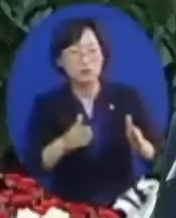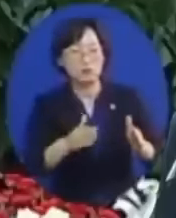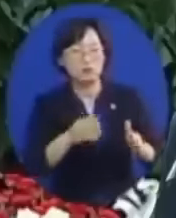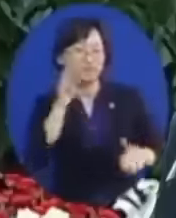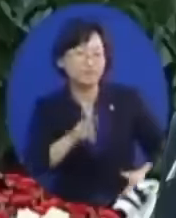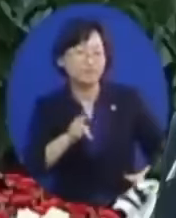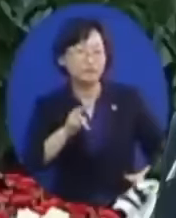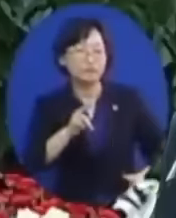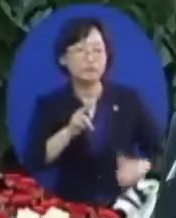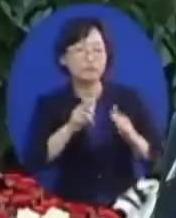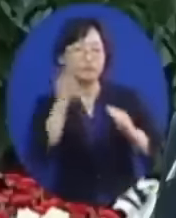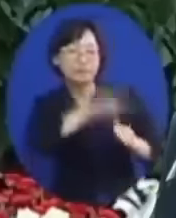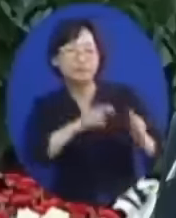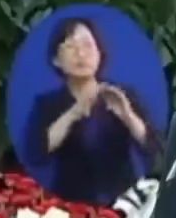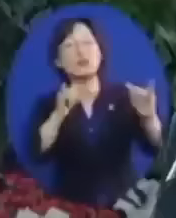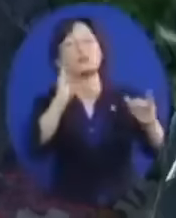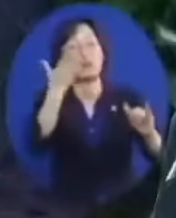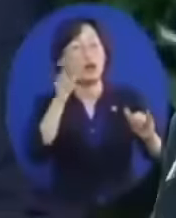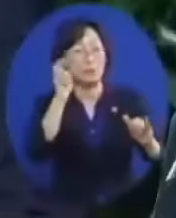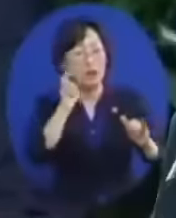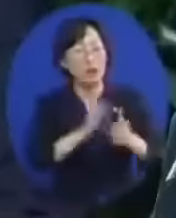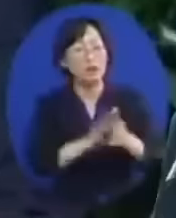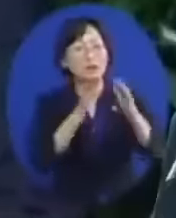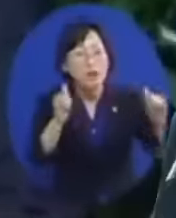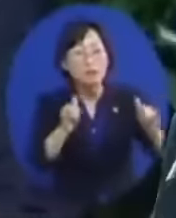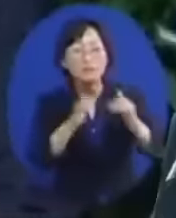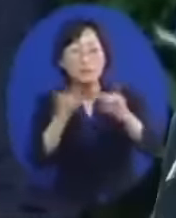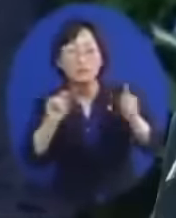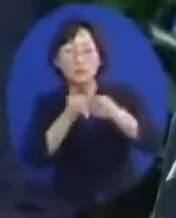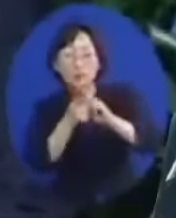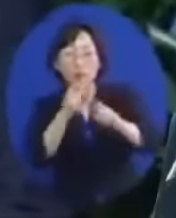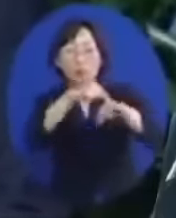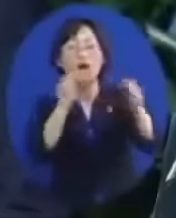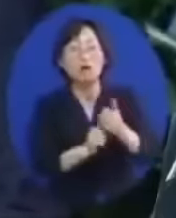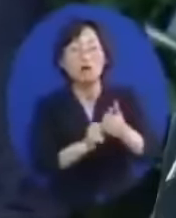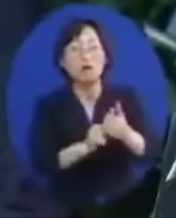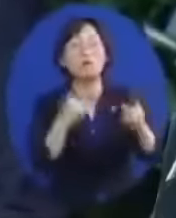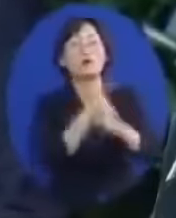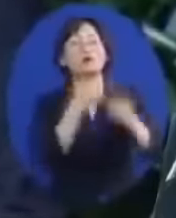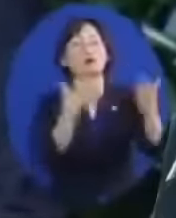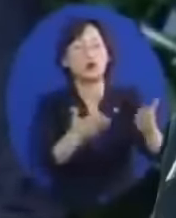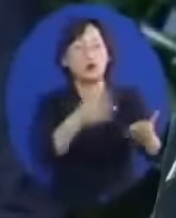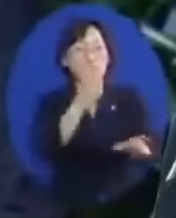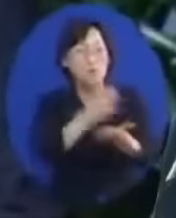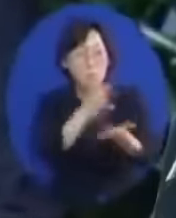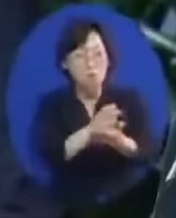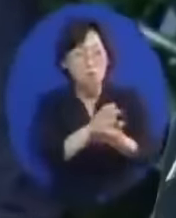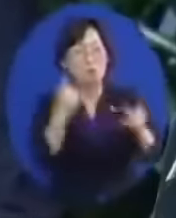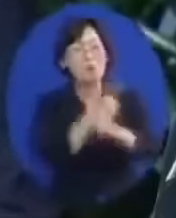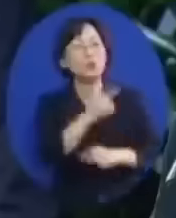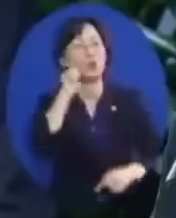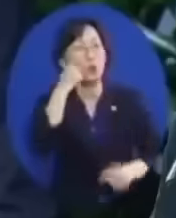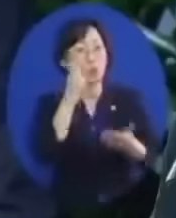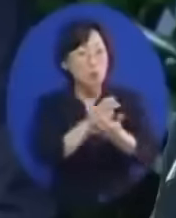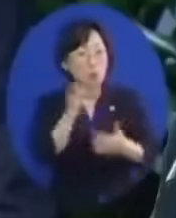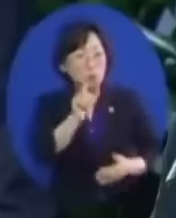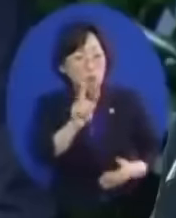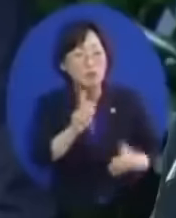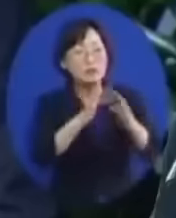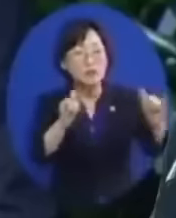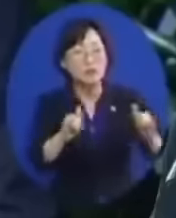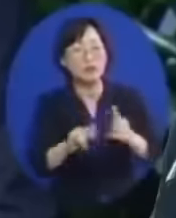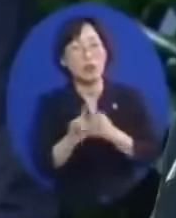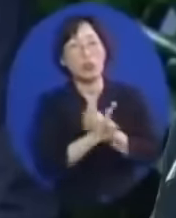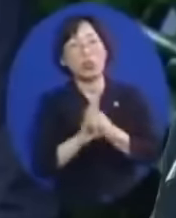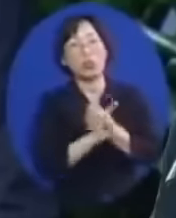말았을 것입니다. 사랑이 사람의 마음을 변화시키지 율법이 사람의 마음을 변화시키지 않습니다. 율법은 사람으로 하여금